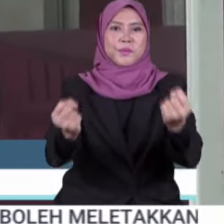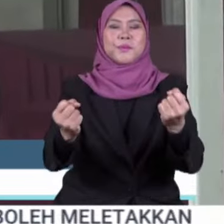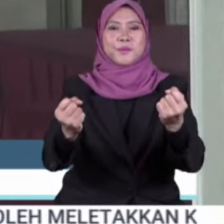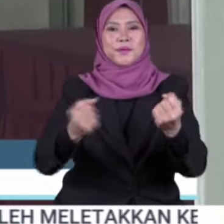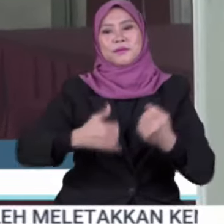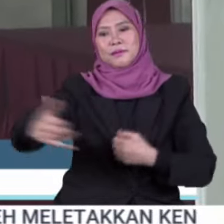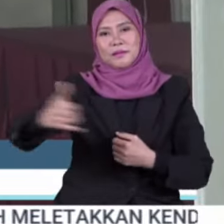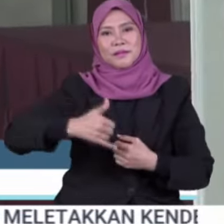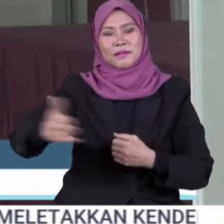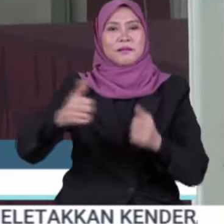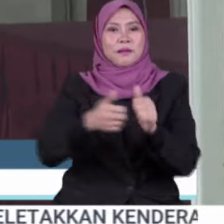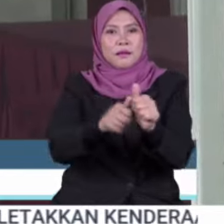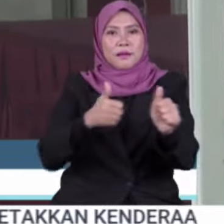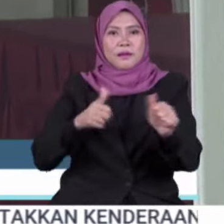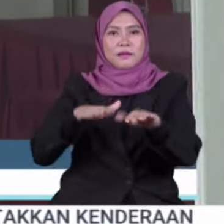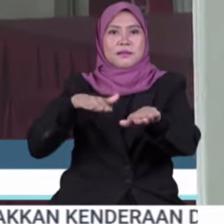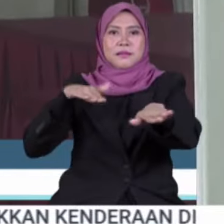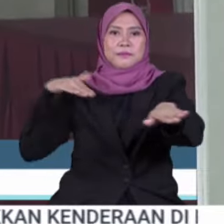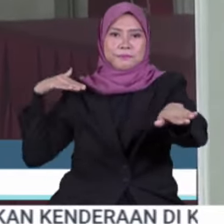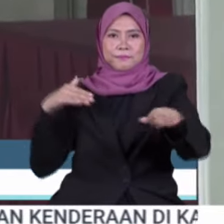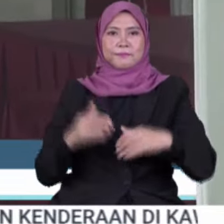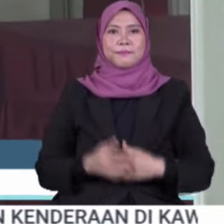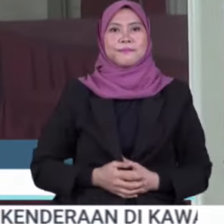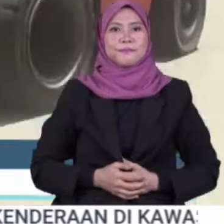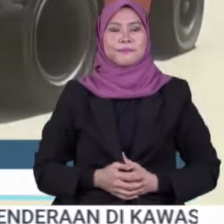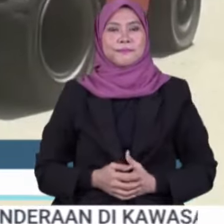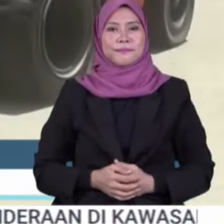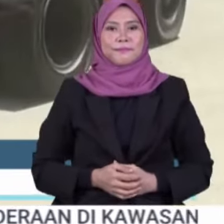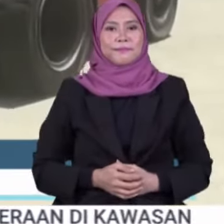dan mengelakkan kesesakan lalu lintas.